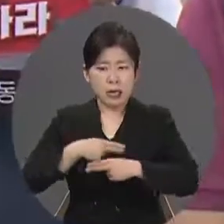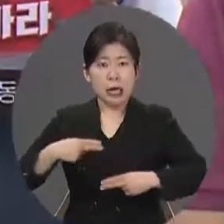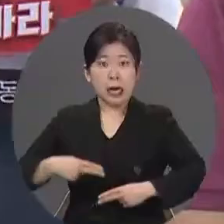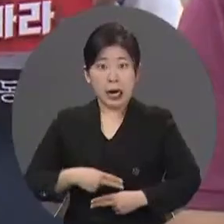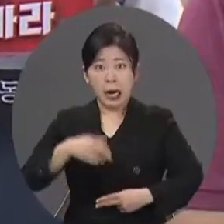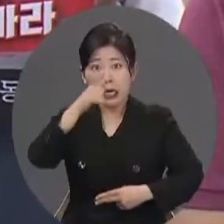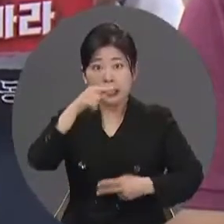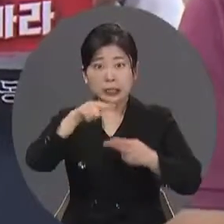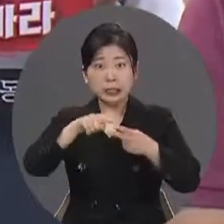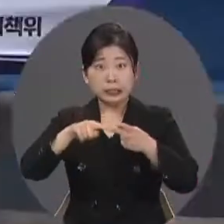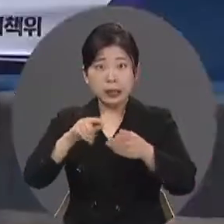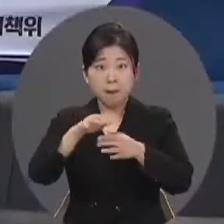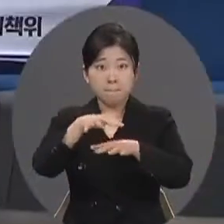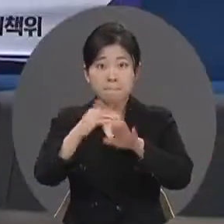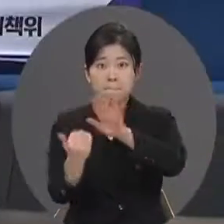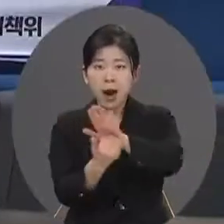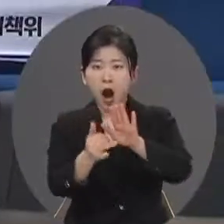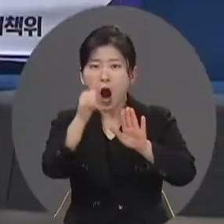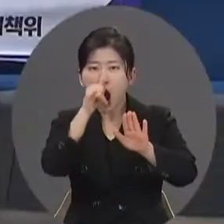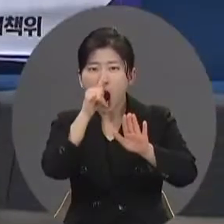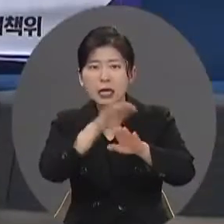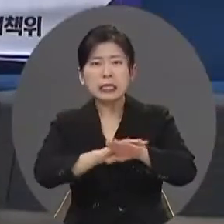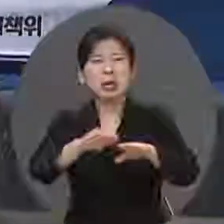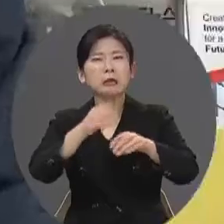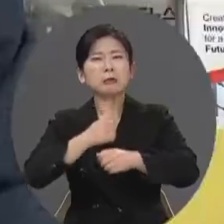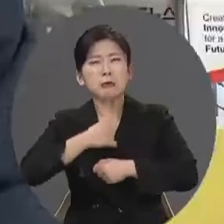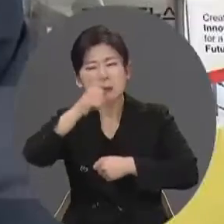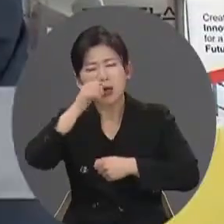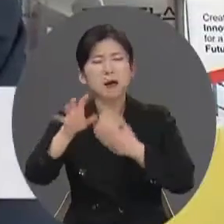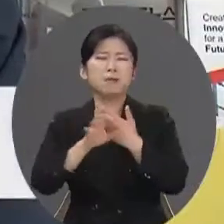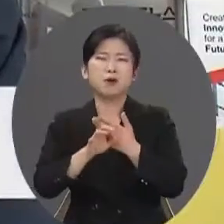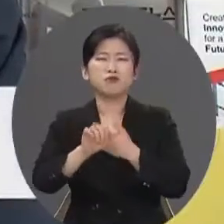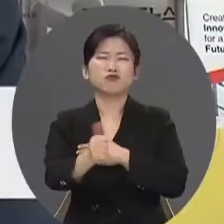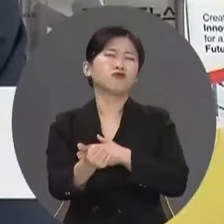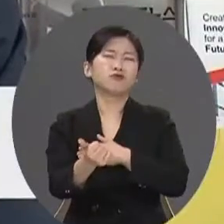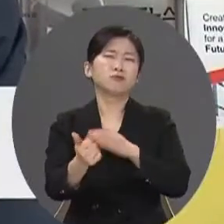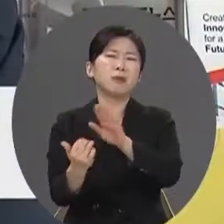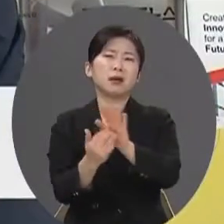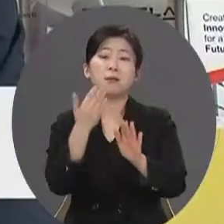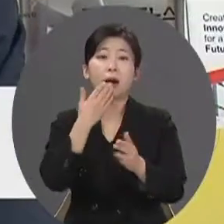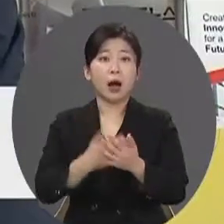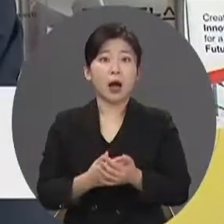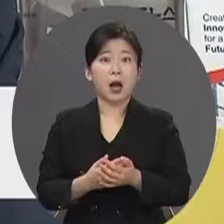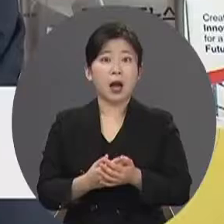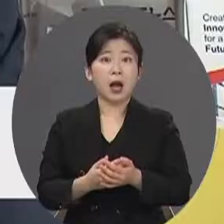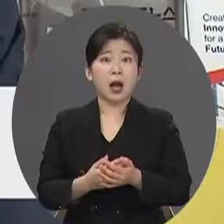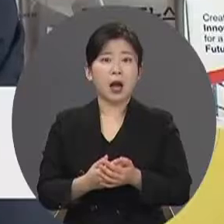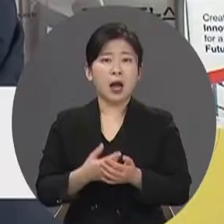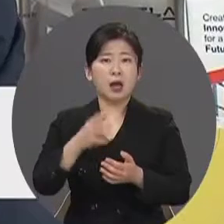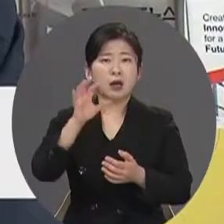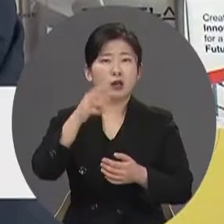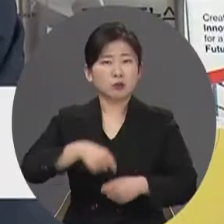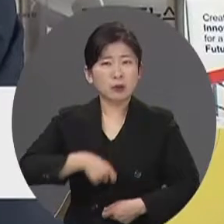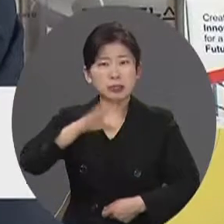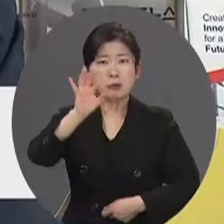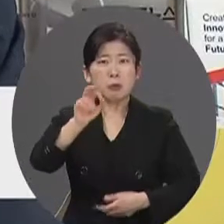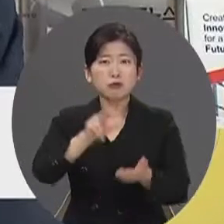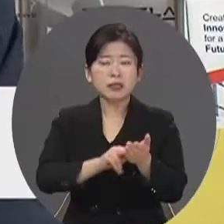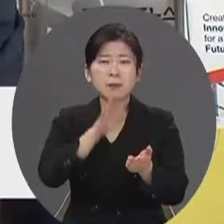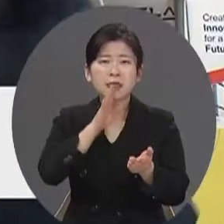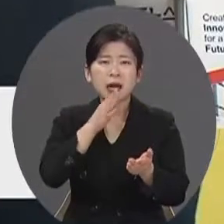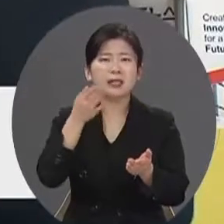죽음을 막을 수 있었던 인 자였습니다 배우 문제일 수도 있지만 따옴표는 관심은 못 하는 거죠 사업주가